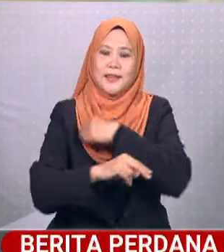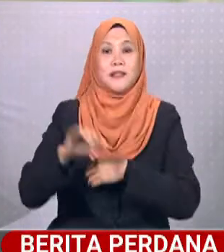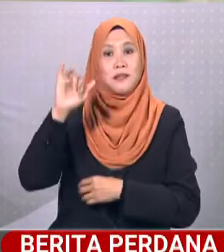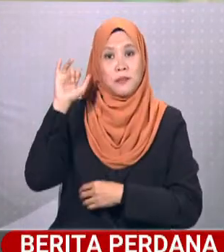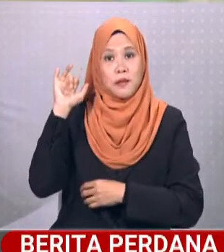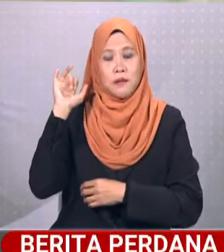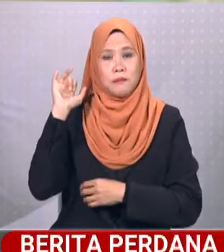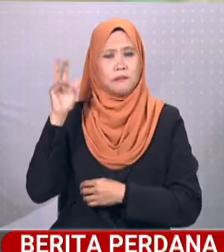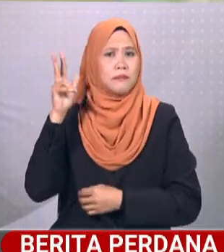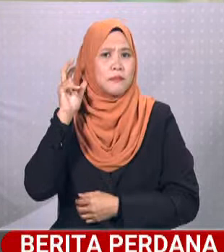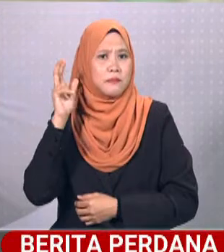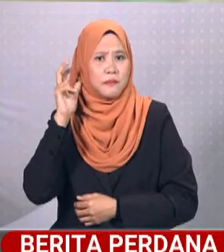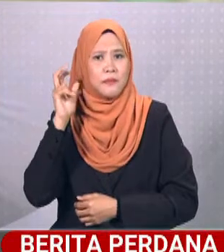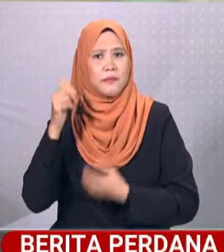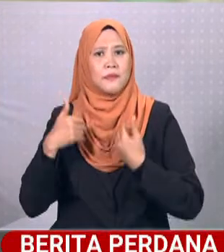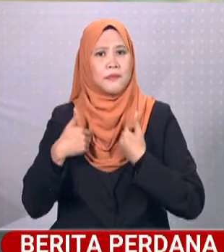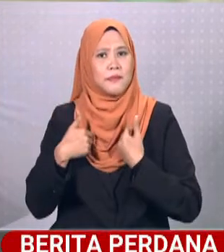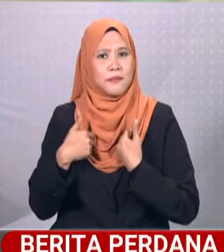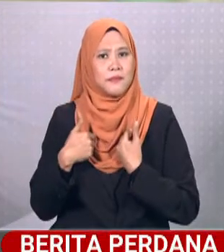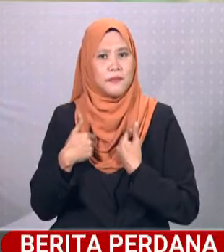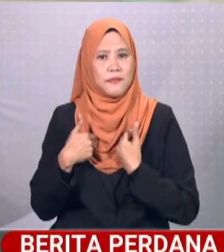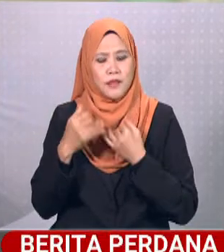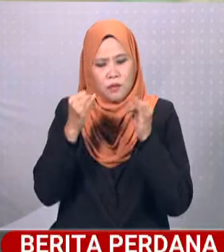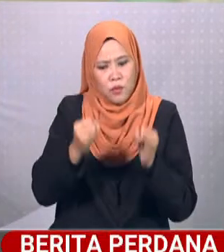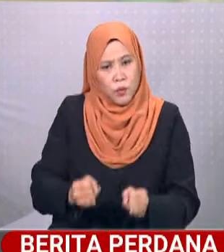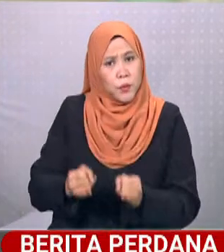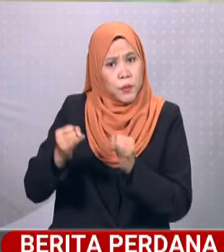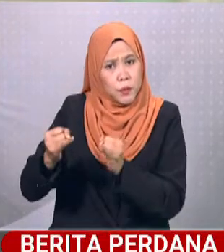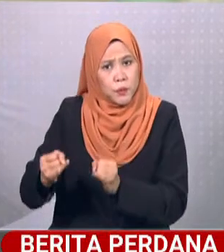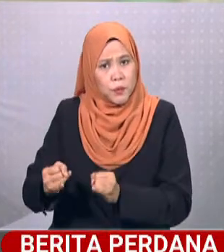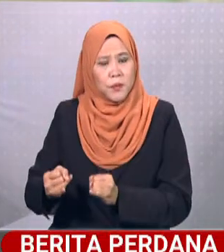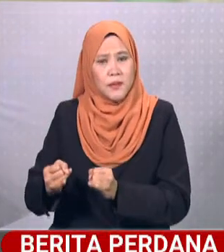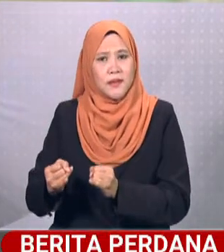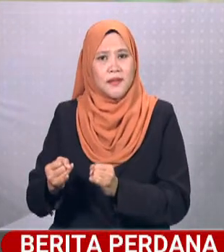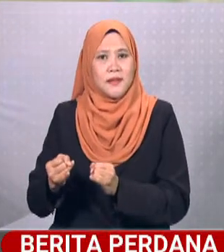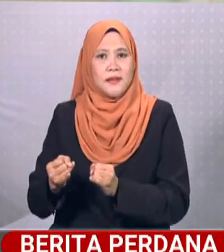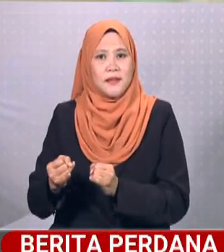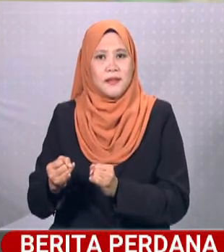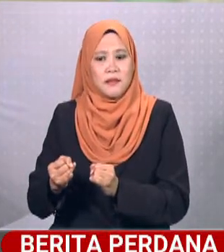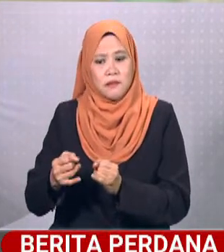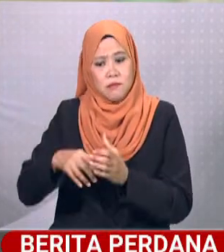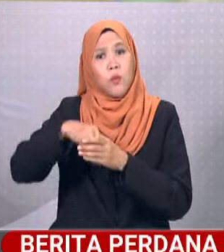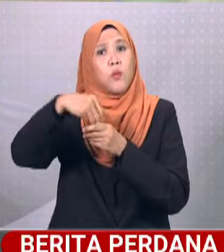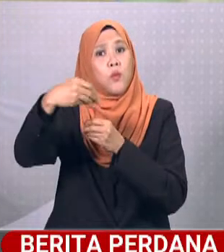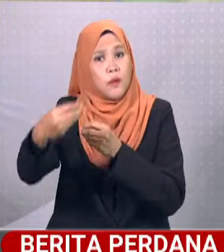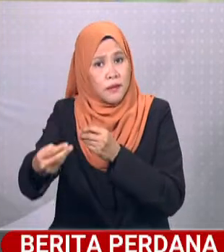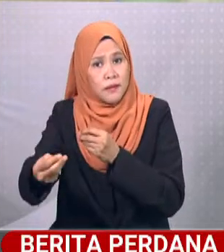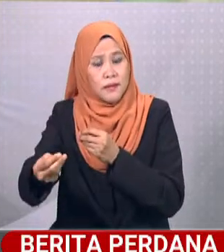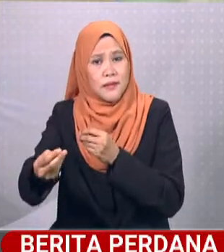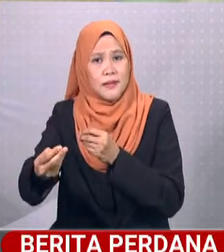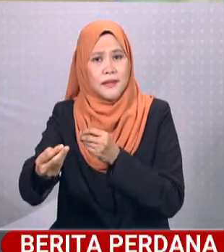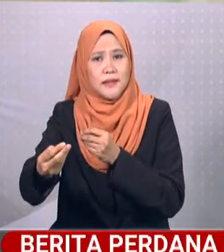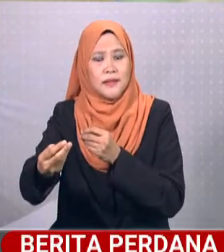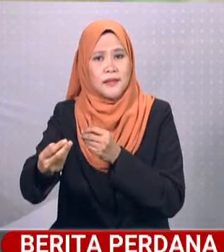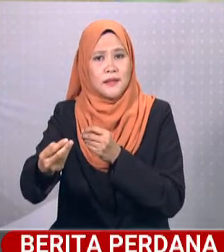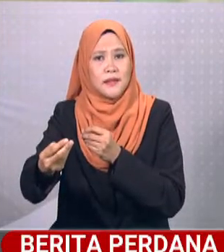Semalam kita dengar ada individu yang ingin keluar mendapatkan